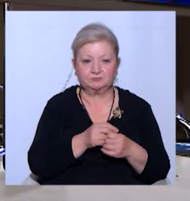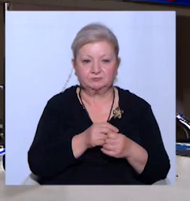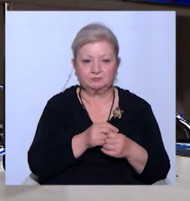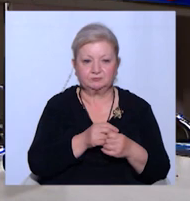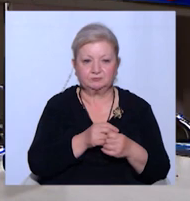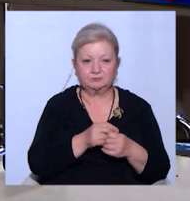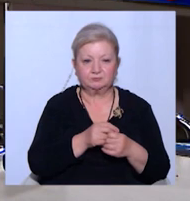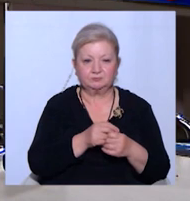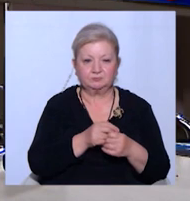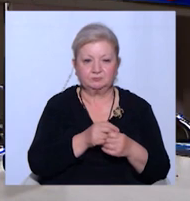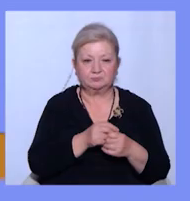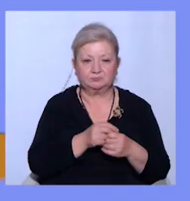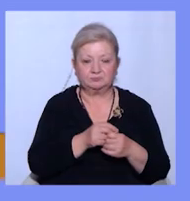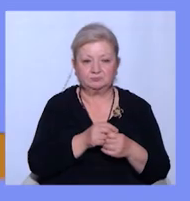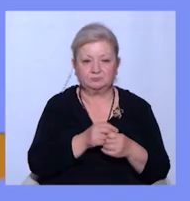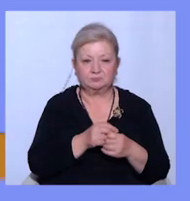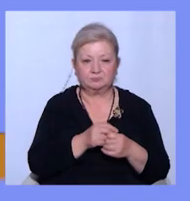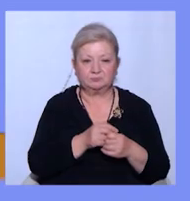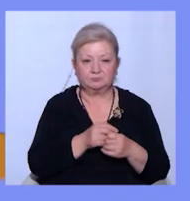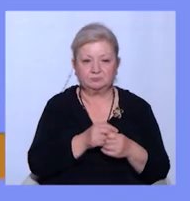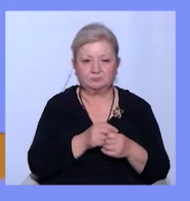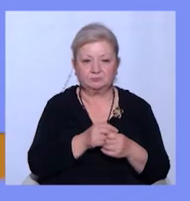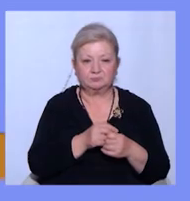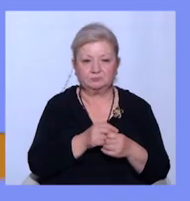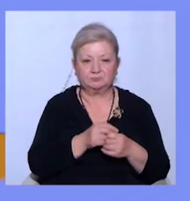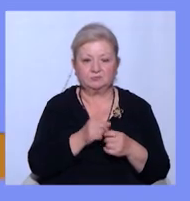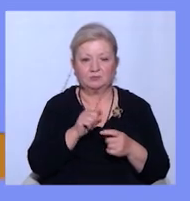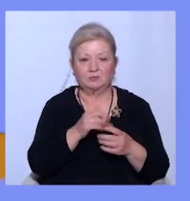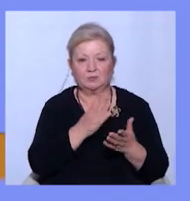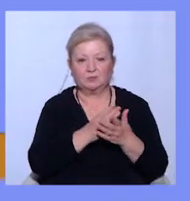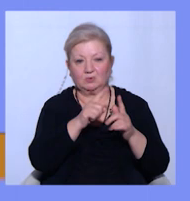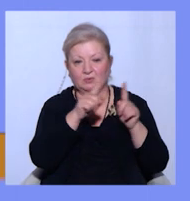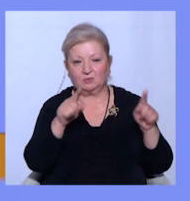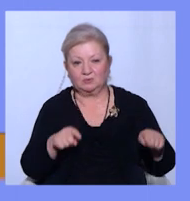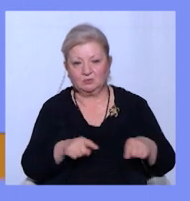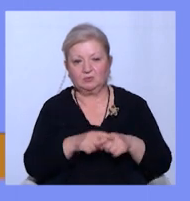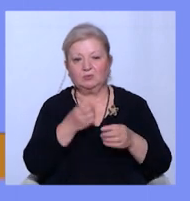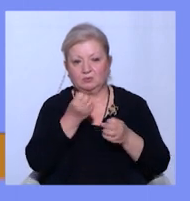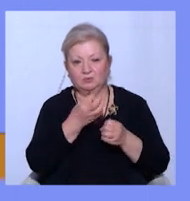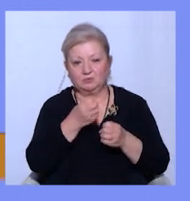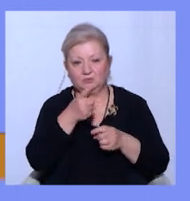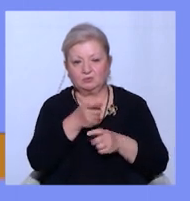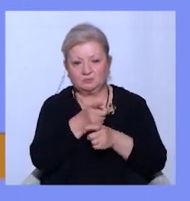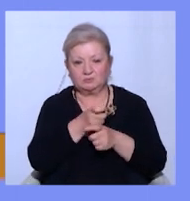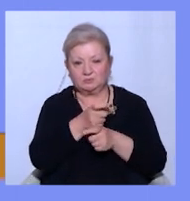შემთხვევაში გაშეშებული ამ ადგილზე და მას არ უშვებს ელექტრომაგნიტი.